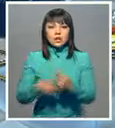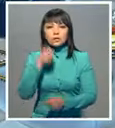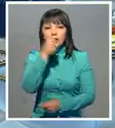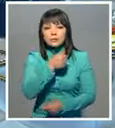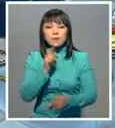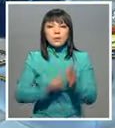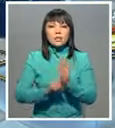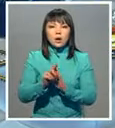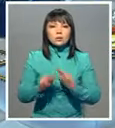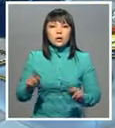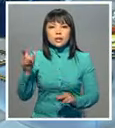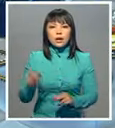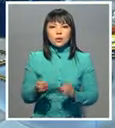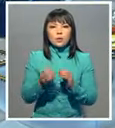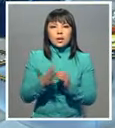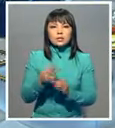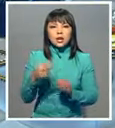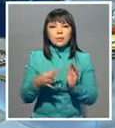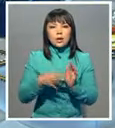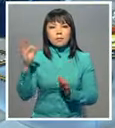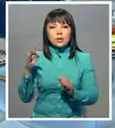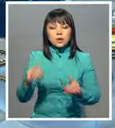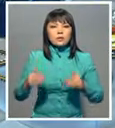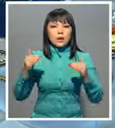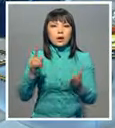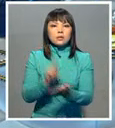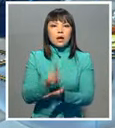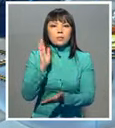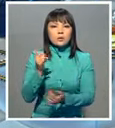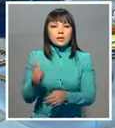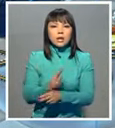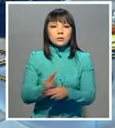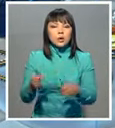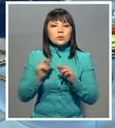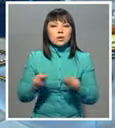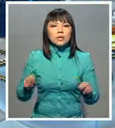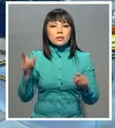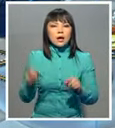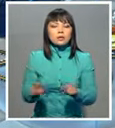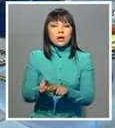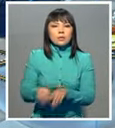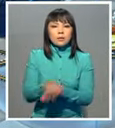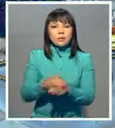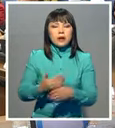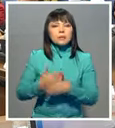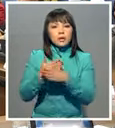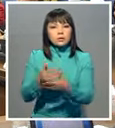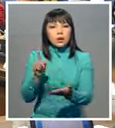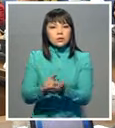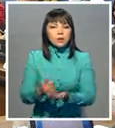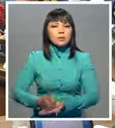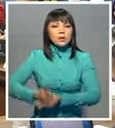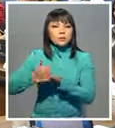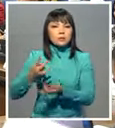Келесі жылдан бастап ұстаздардың жалақысы 15-29%-ға дейін өседі. Тәрбиелігісінің негізі саналатын ұстаздар қауымының мәртебесін көтеру керек. Бұл туралы